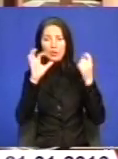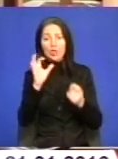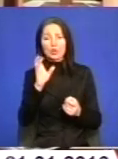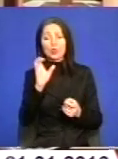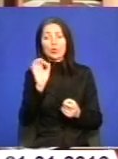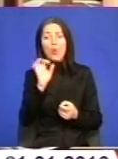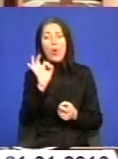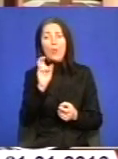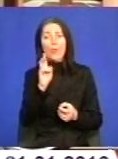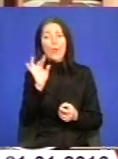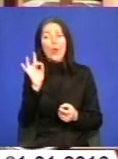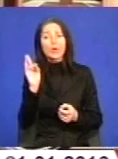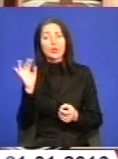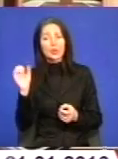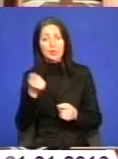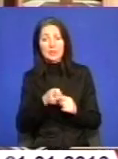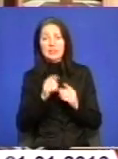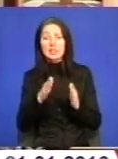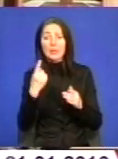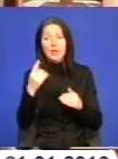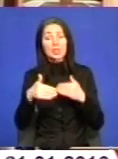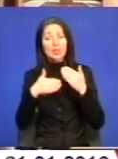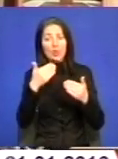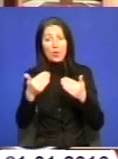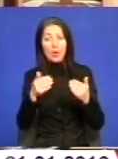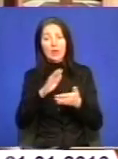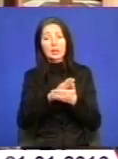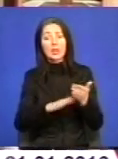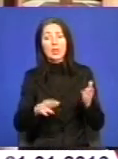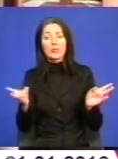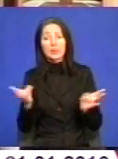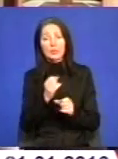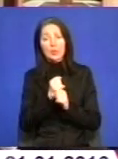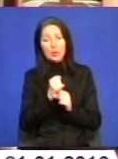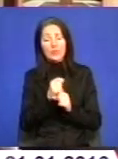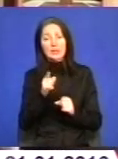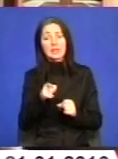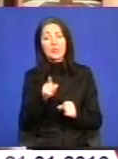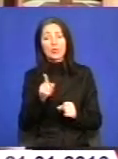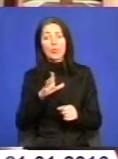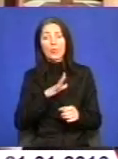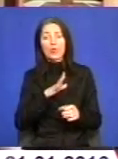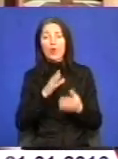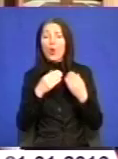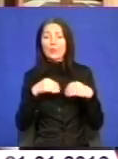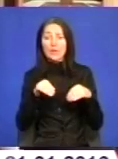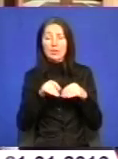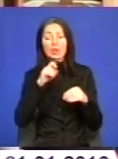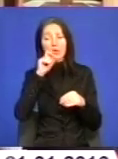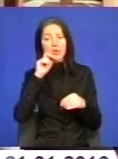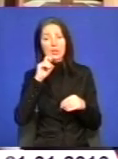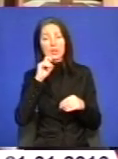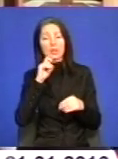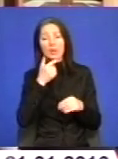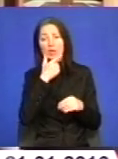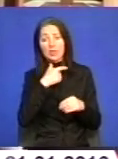тільки перший крок. А далі дійсно потрібно працювати над тим, щоб було об'єднання українських еліт, над